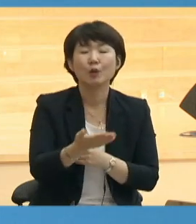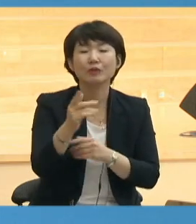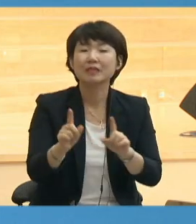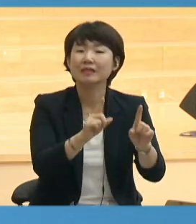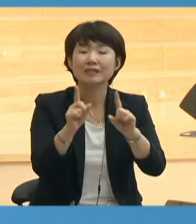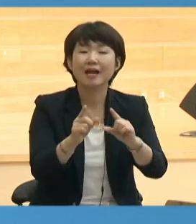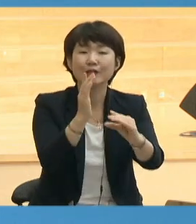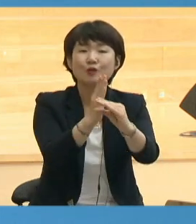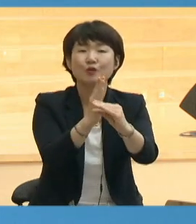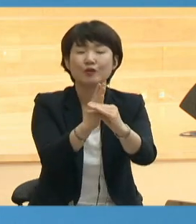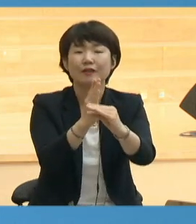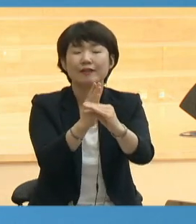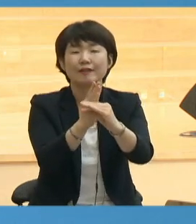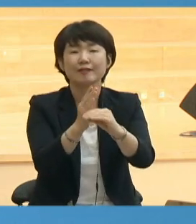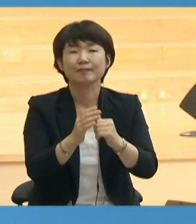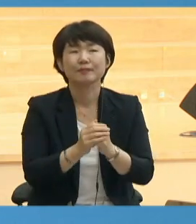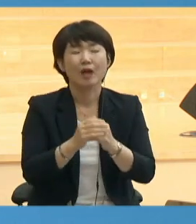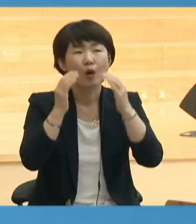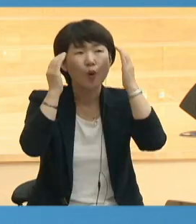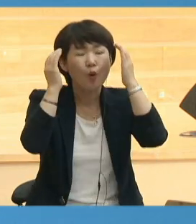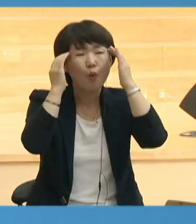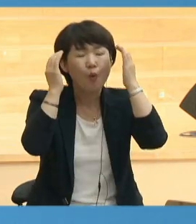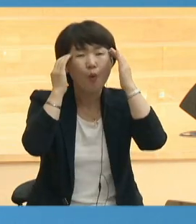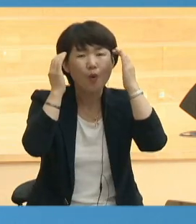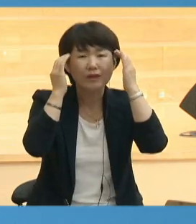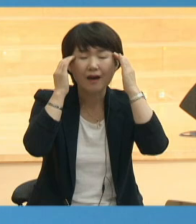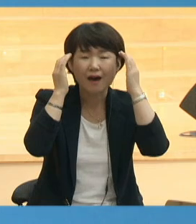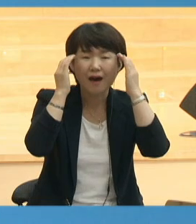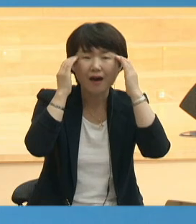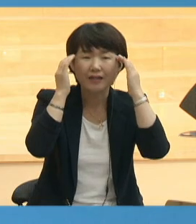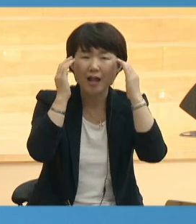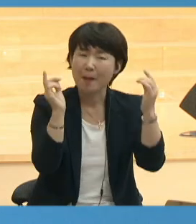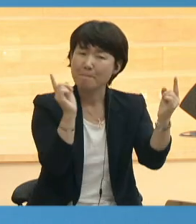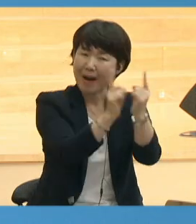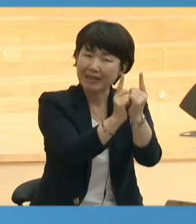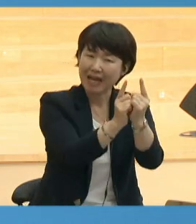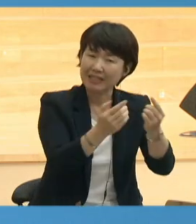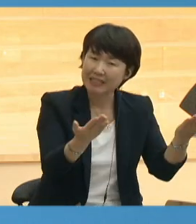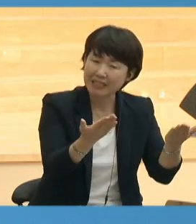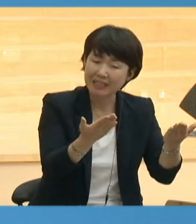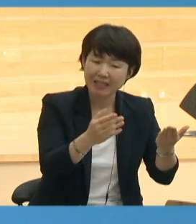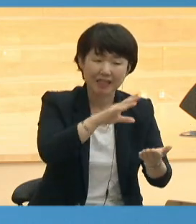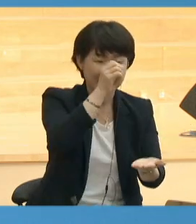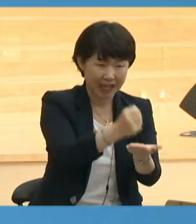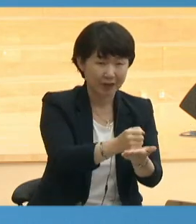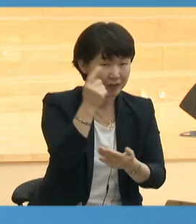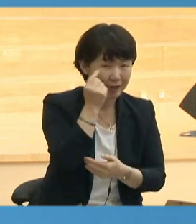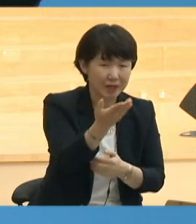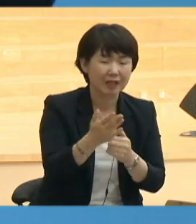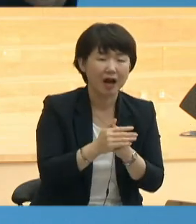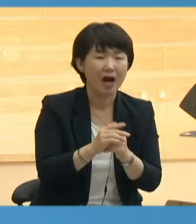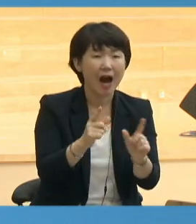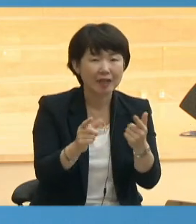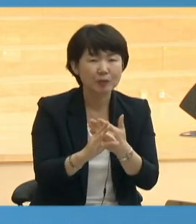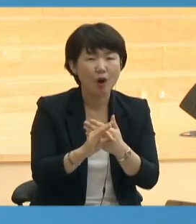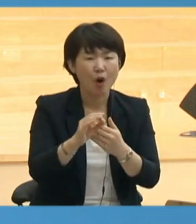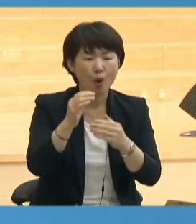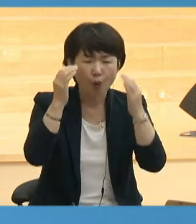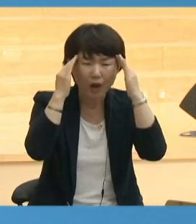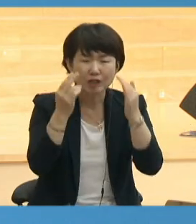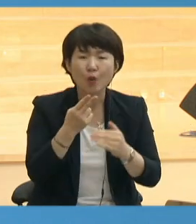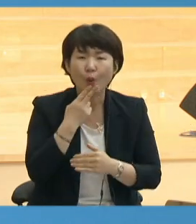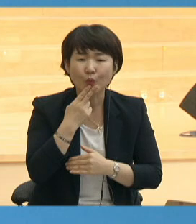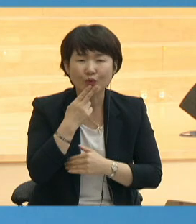살면서 권한의 고난을 만나는 게 당연 합니까 고난이 전혀 없는 게 당연한